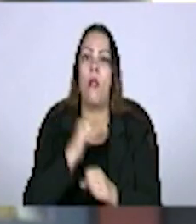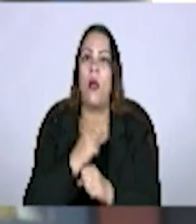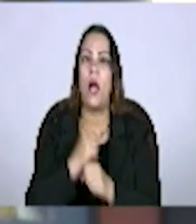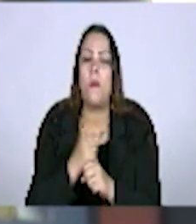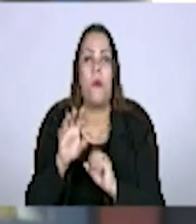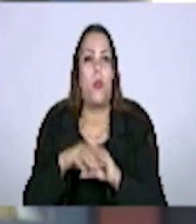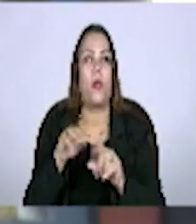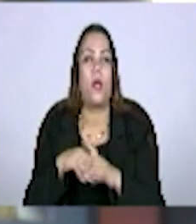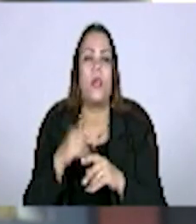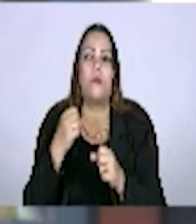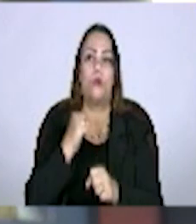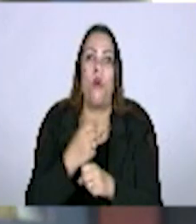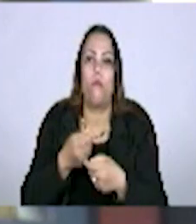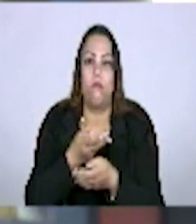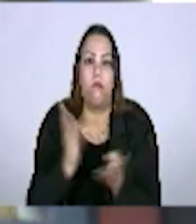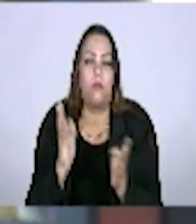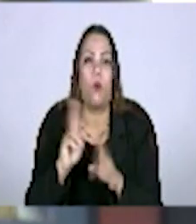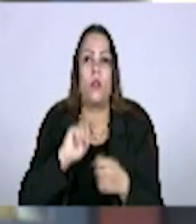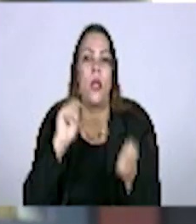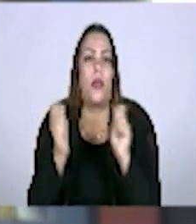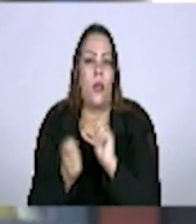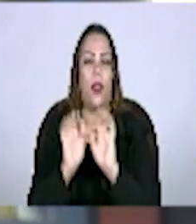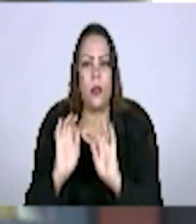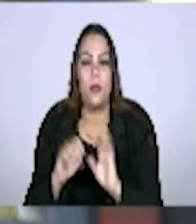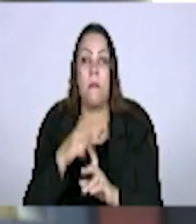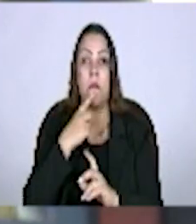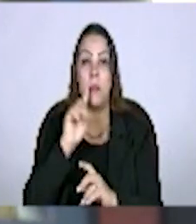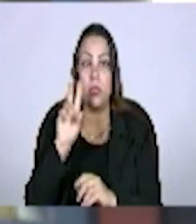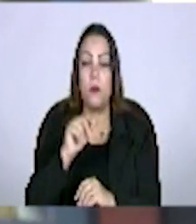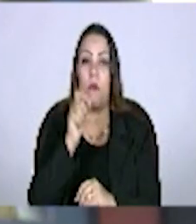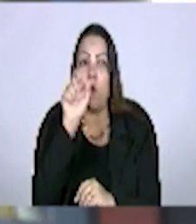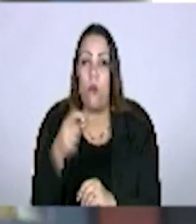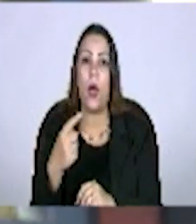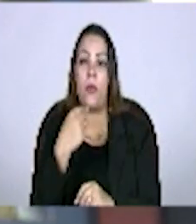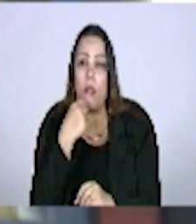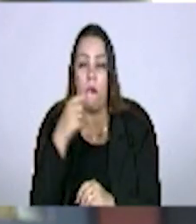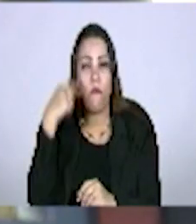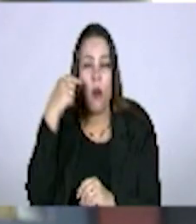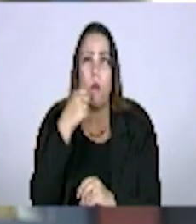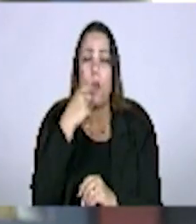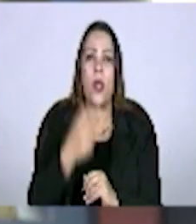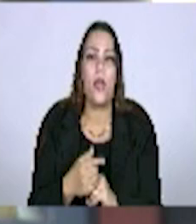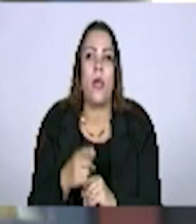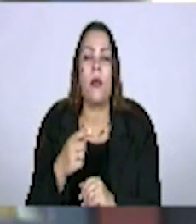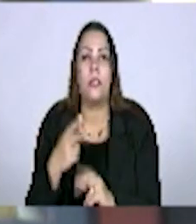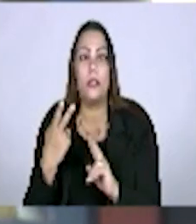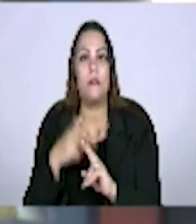والانجاز والانتاج والتغيير ولكن زي ما قال احد المفكرين